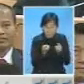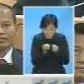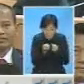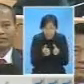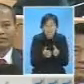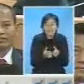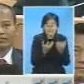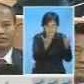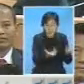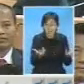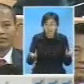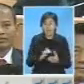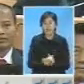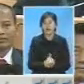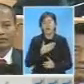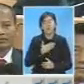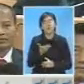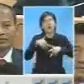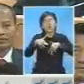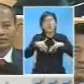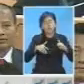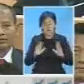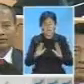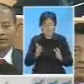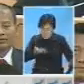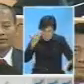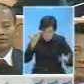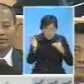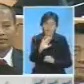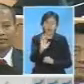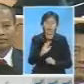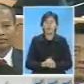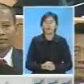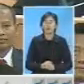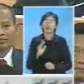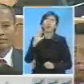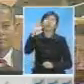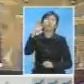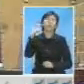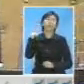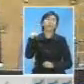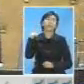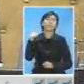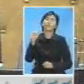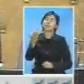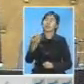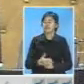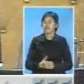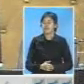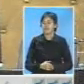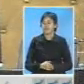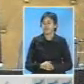การพี่น้องประชาชนไปขอร้องพี่น้องประชาชนว่าอย่ามาลื้อ ท่านเก่งครับมีคนประท้วงท่านอัธพรเชิญครับ